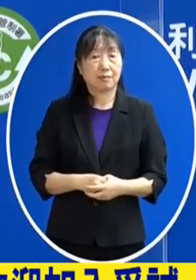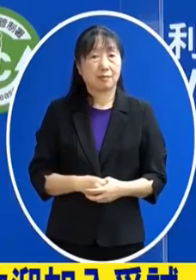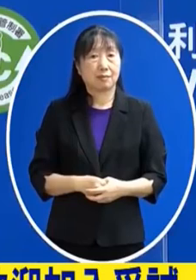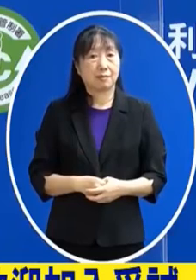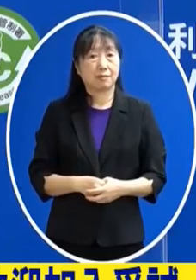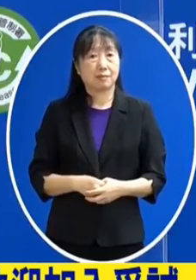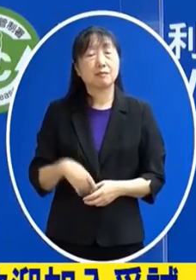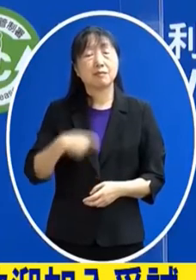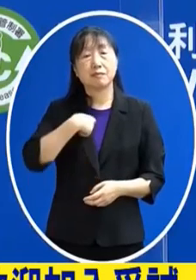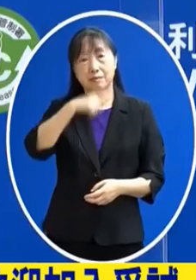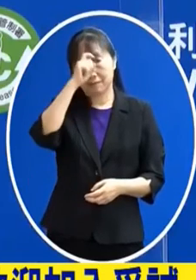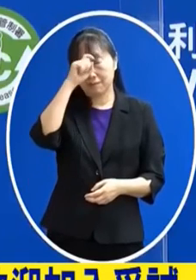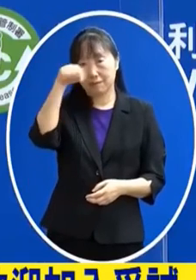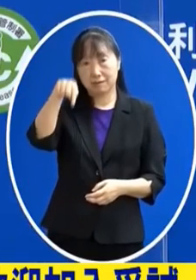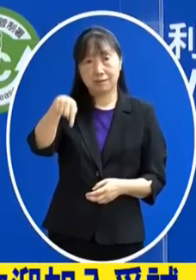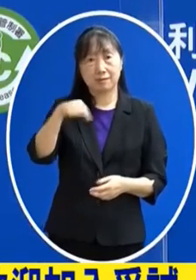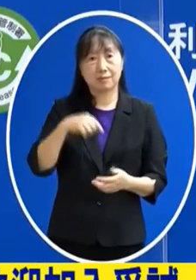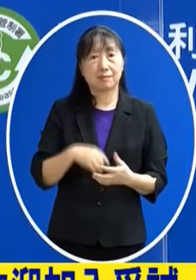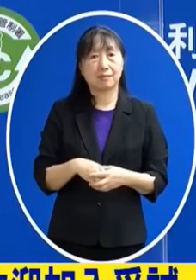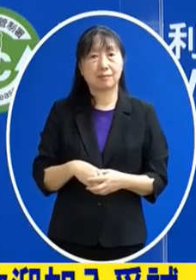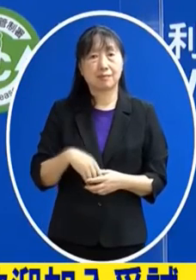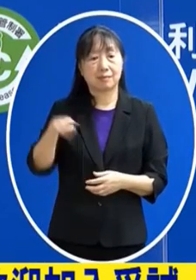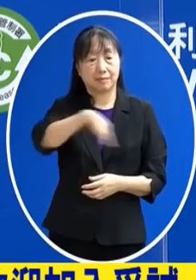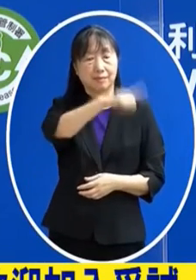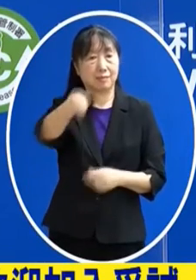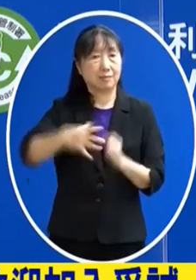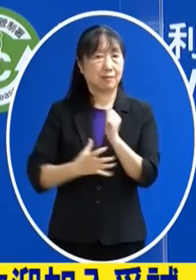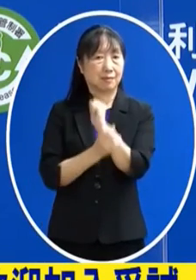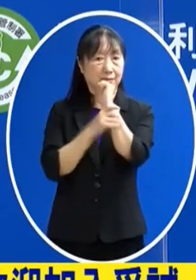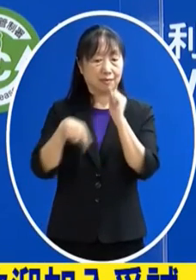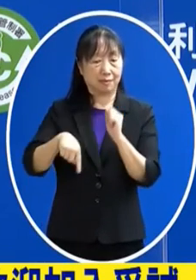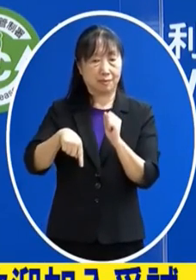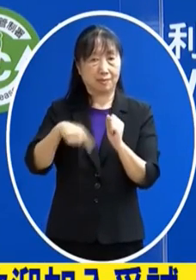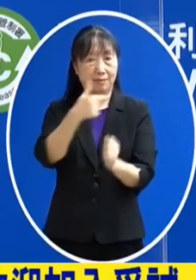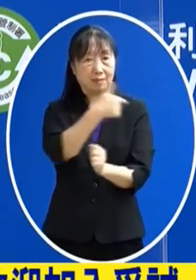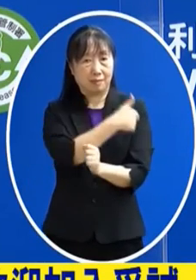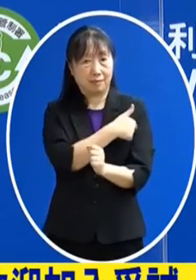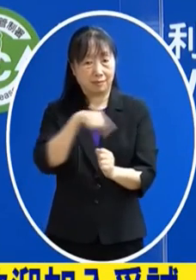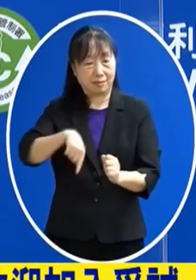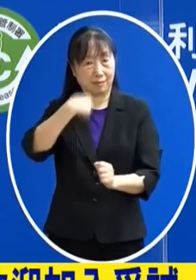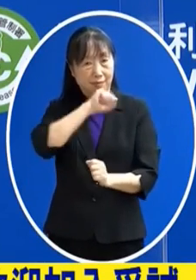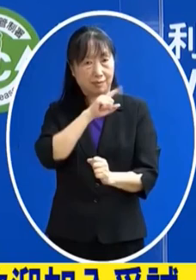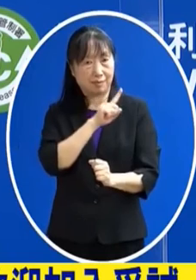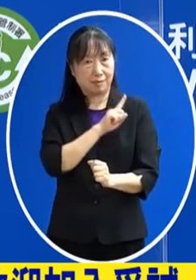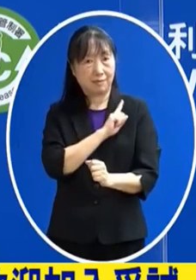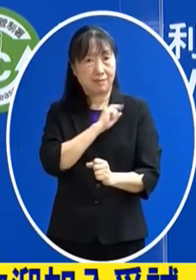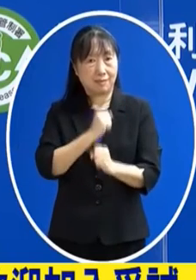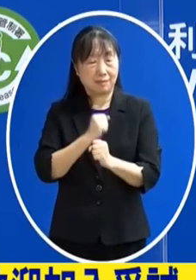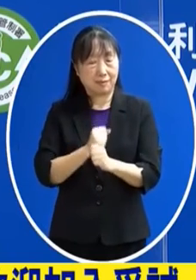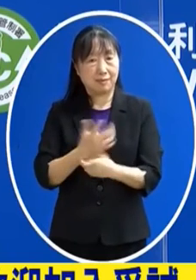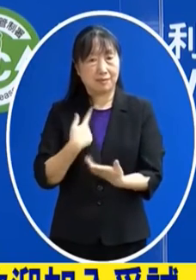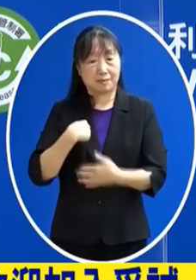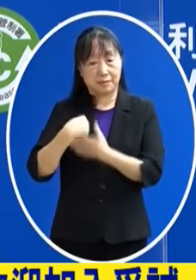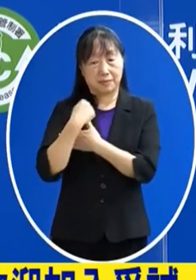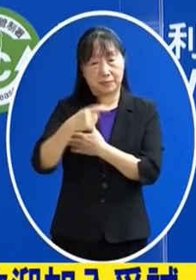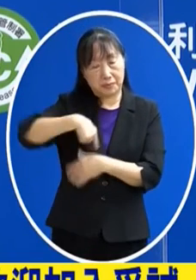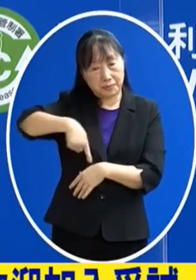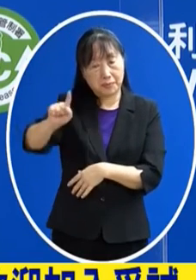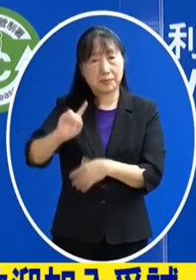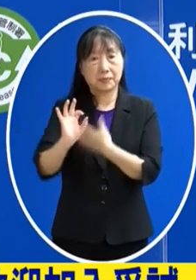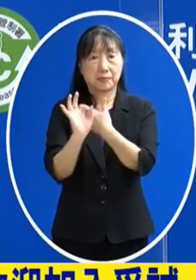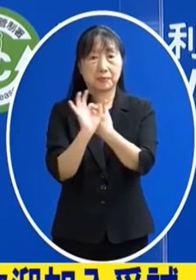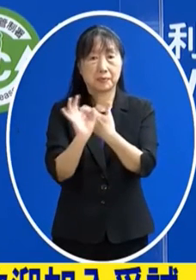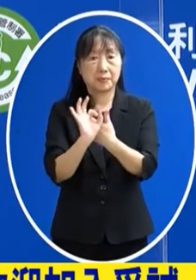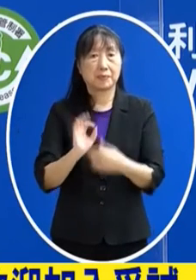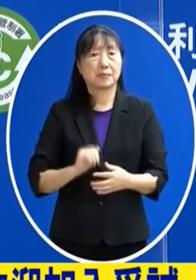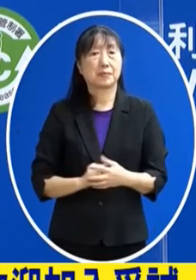我们呢还是希望就是说，好，大家支持我们疫苗的国产啊，所以积极去参加哈我们这个临